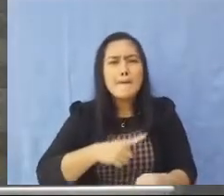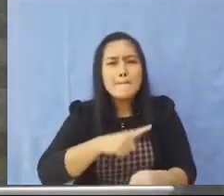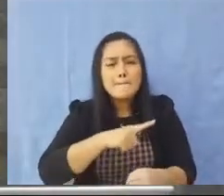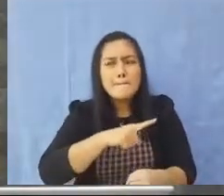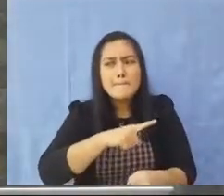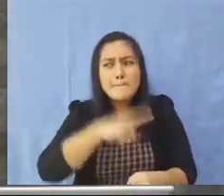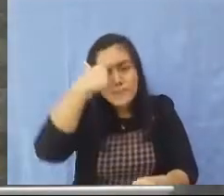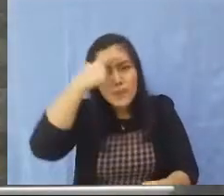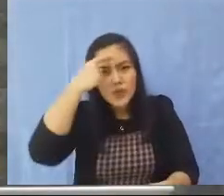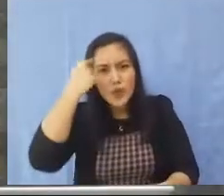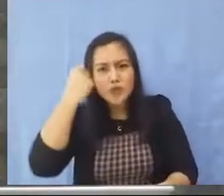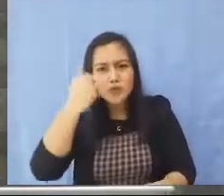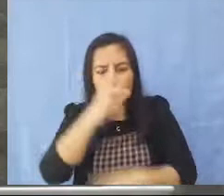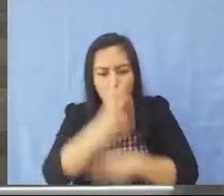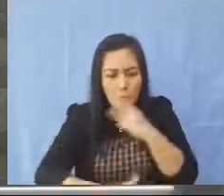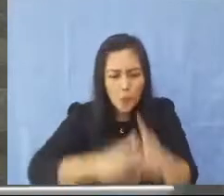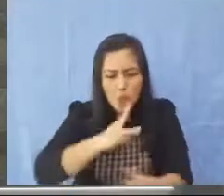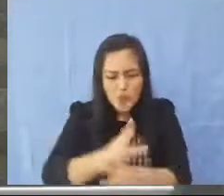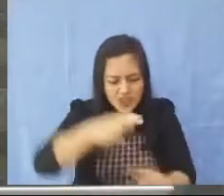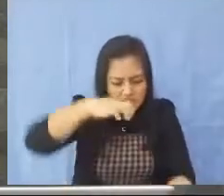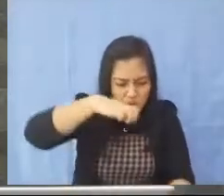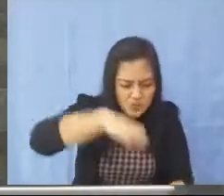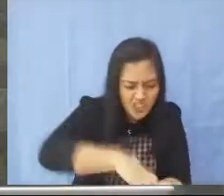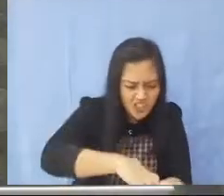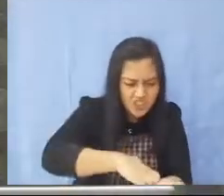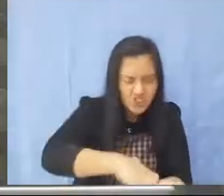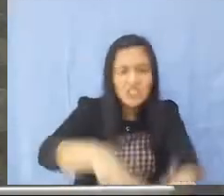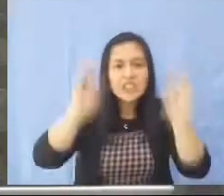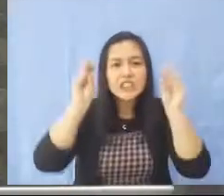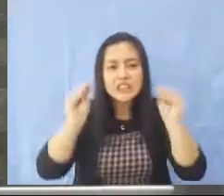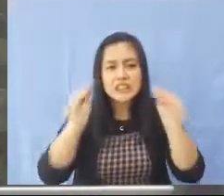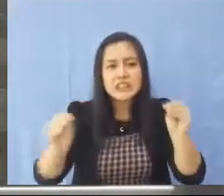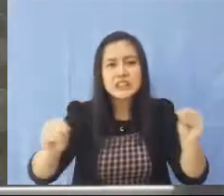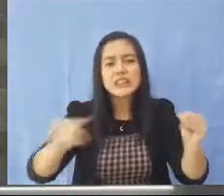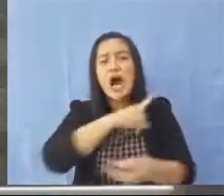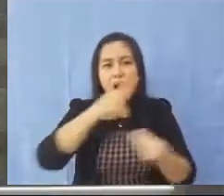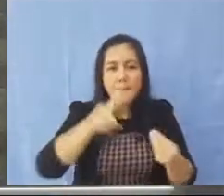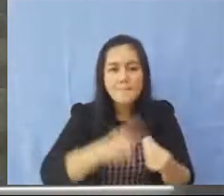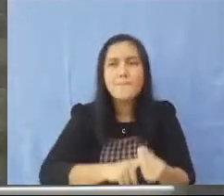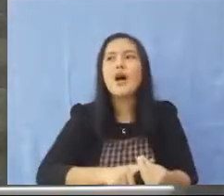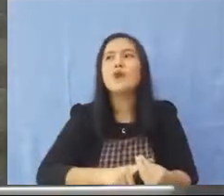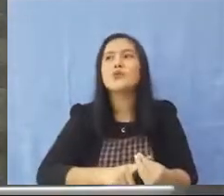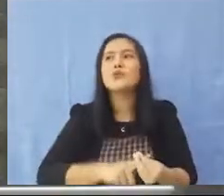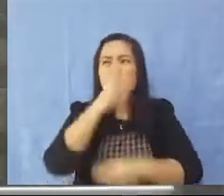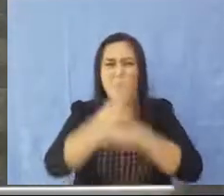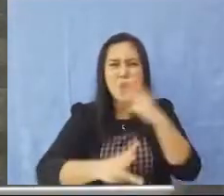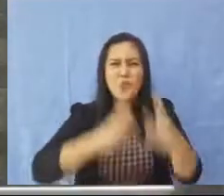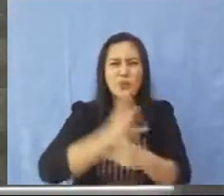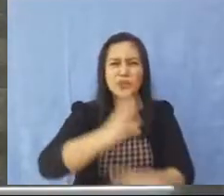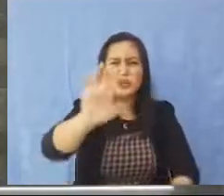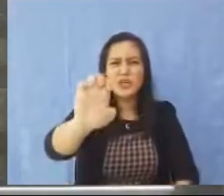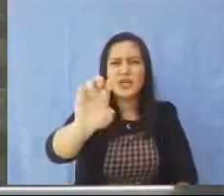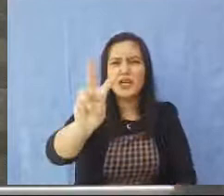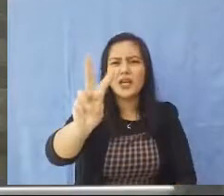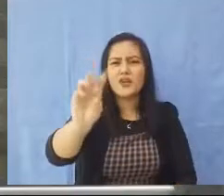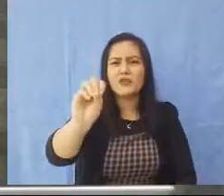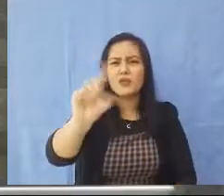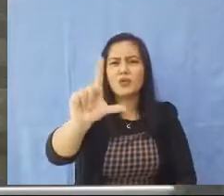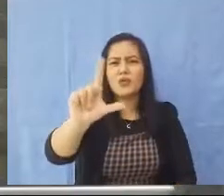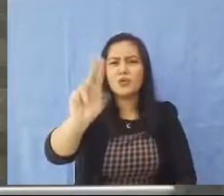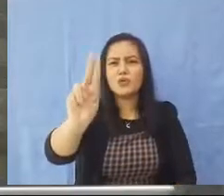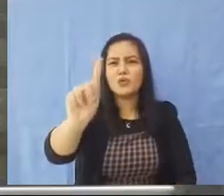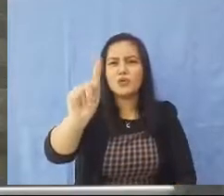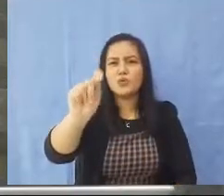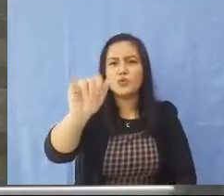atheistic evolution. So, ibig sabihin, di na nila pinapakilala na nila na ang panimula ng mga bagay sa mundo